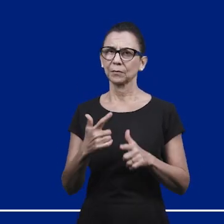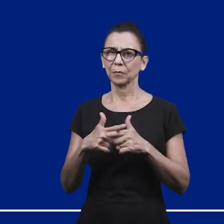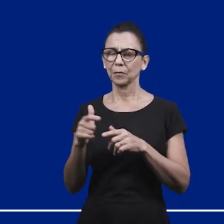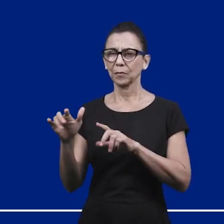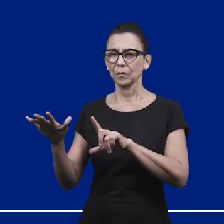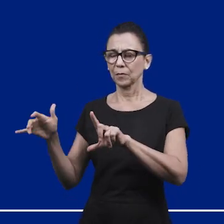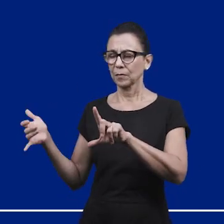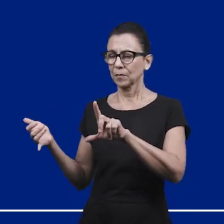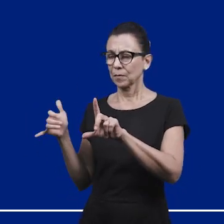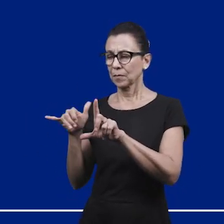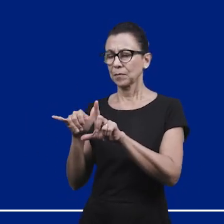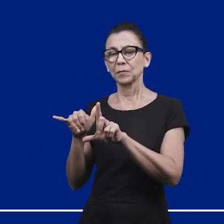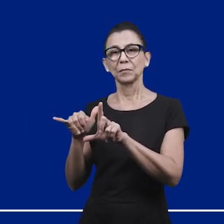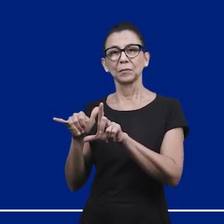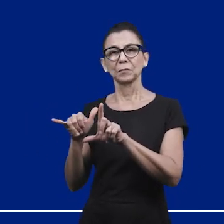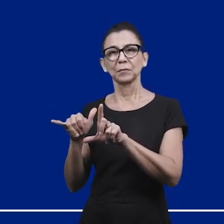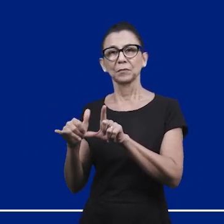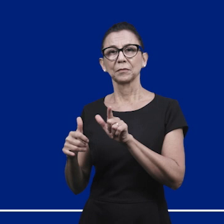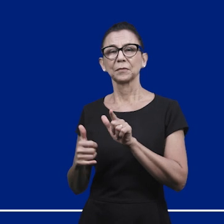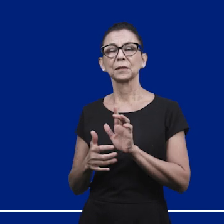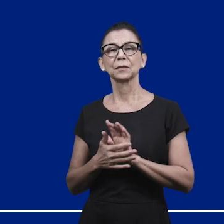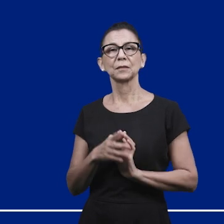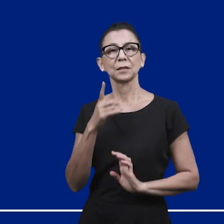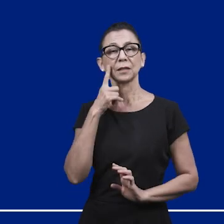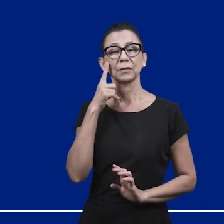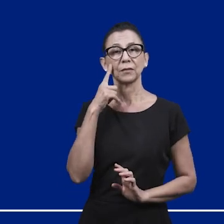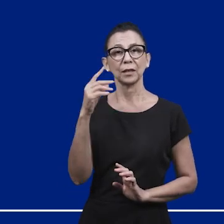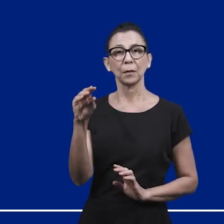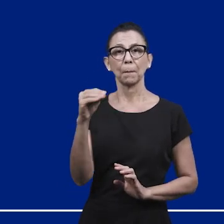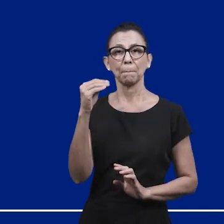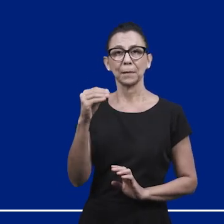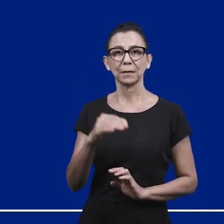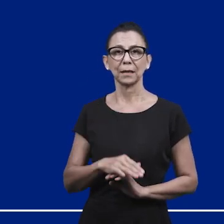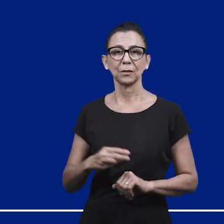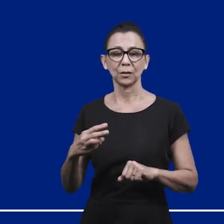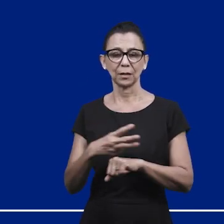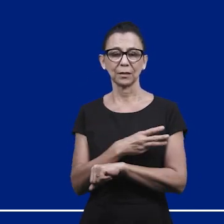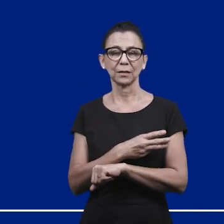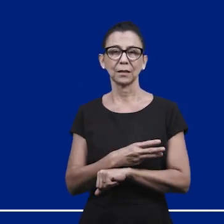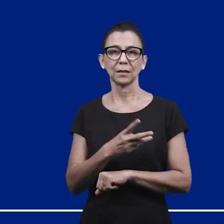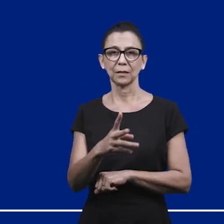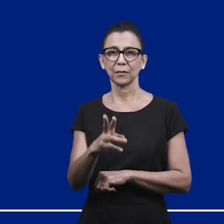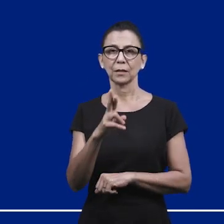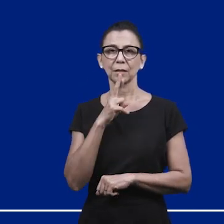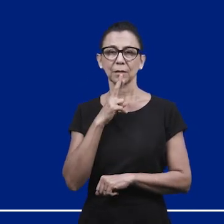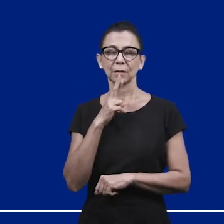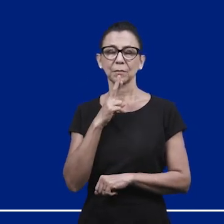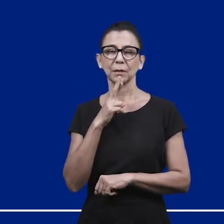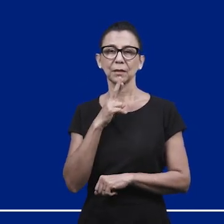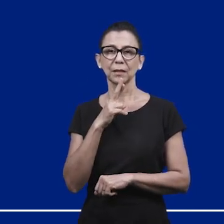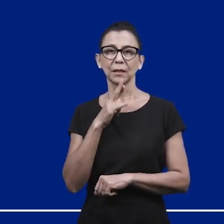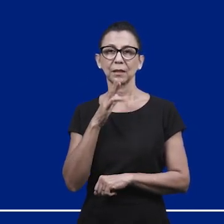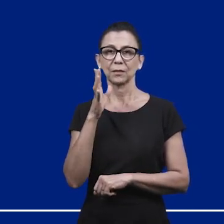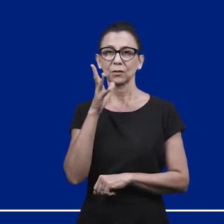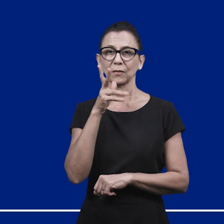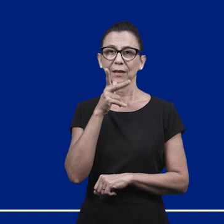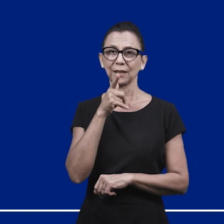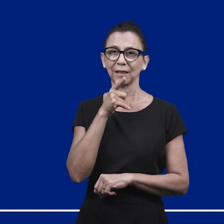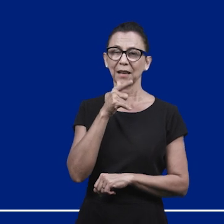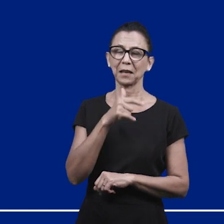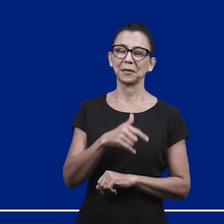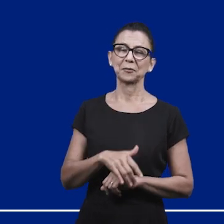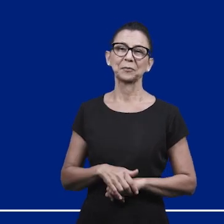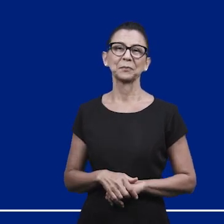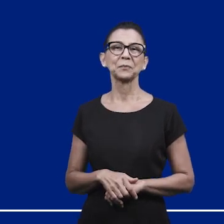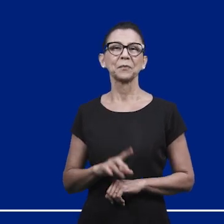votre smartphone vers le code qui apparaît à l'écran. Vous allez voir un message sur WhatsApp et vous pouvez répondre avec calme, nous envoyer et nous allons